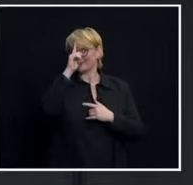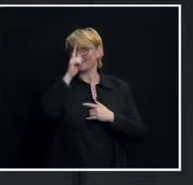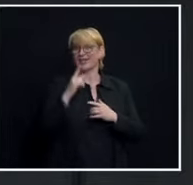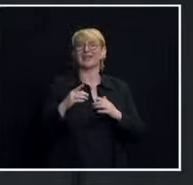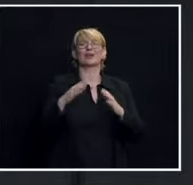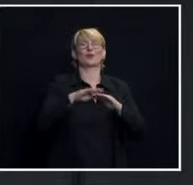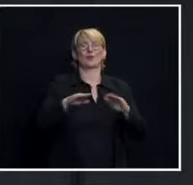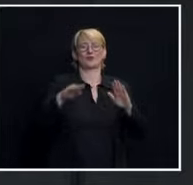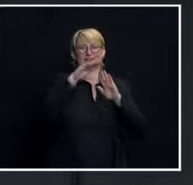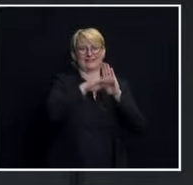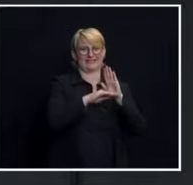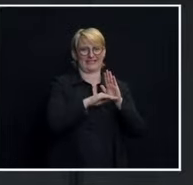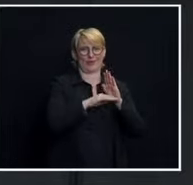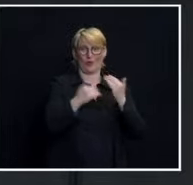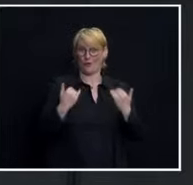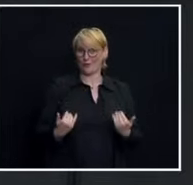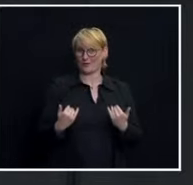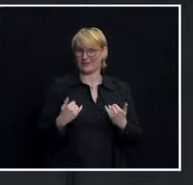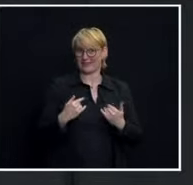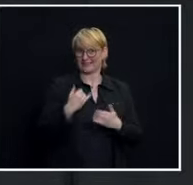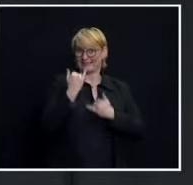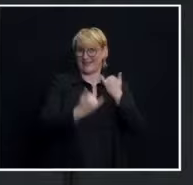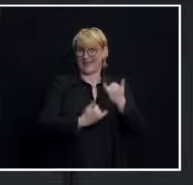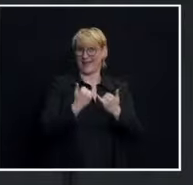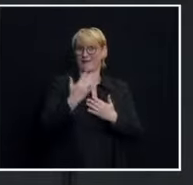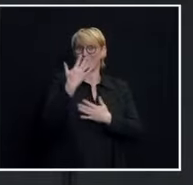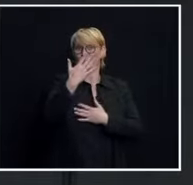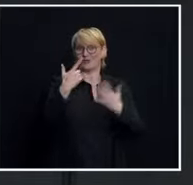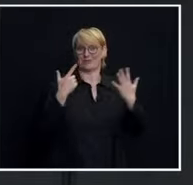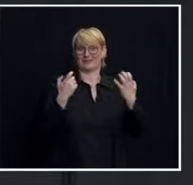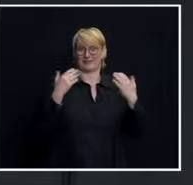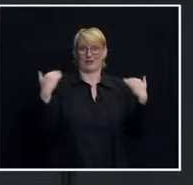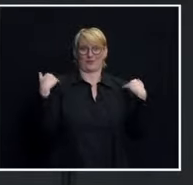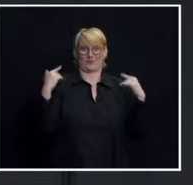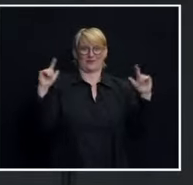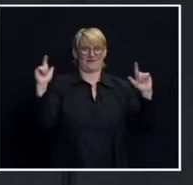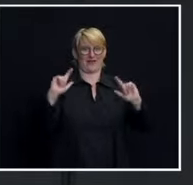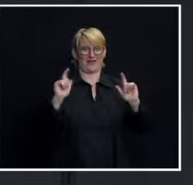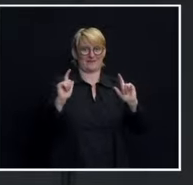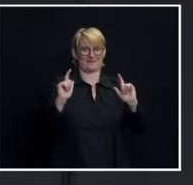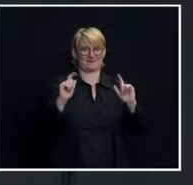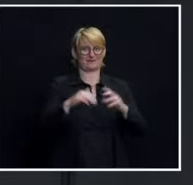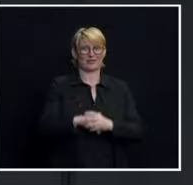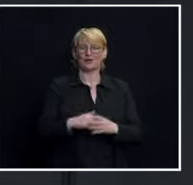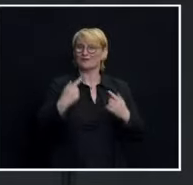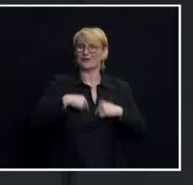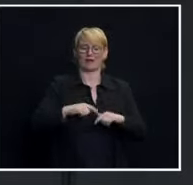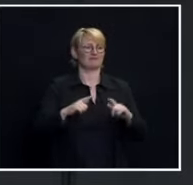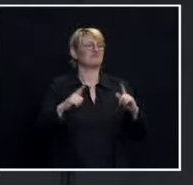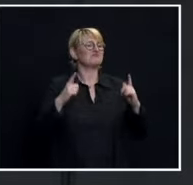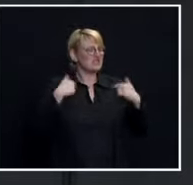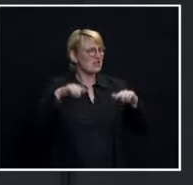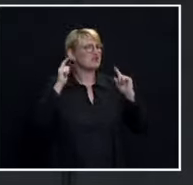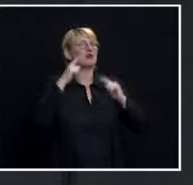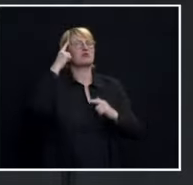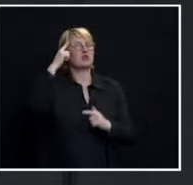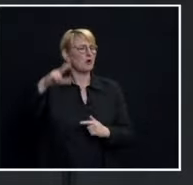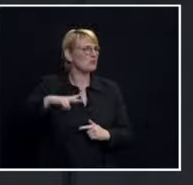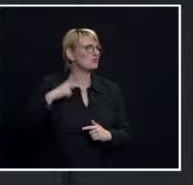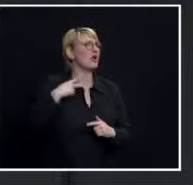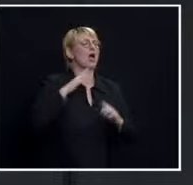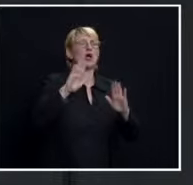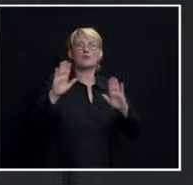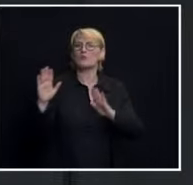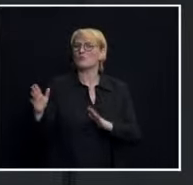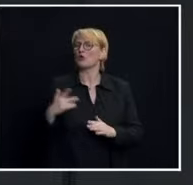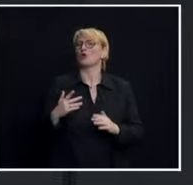den 75. Geburtstag. Und wir haben uns als Gesellschaft für sehr fortschrittlich gehalten, technologisch